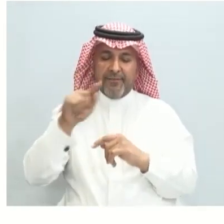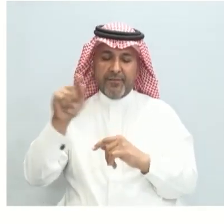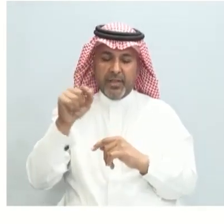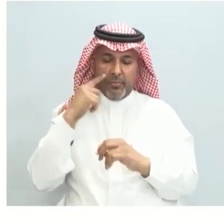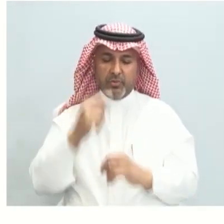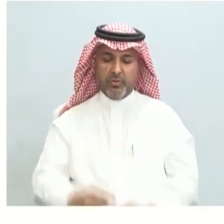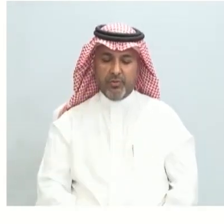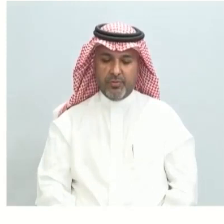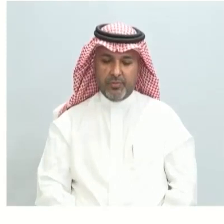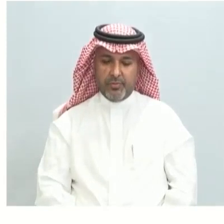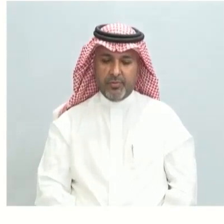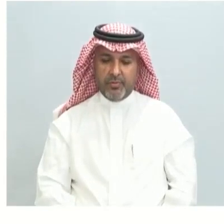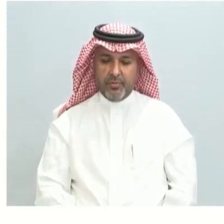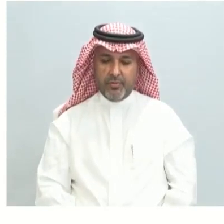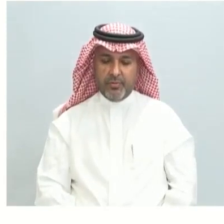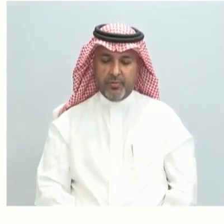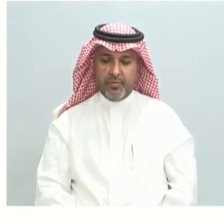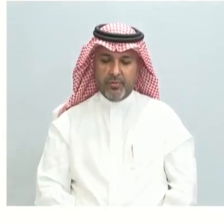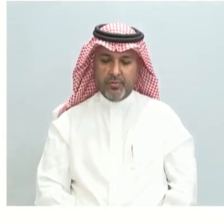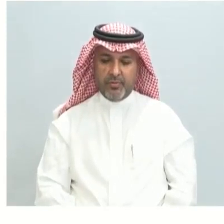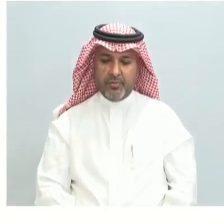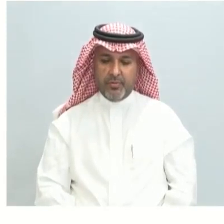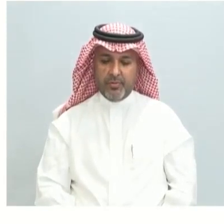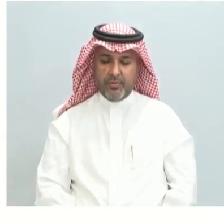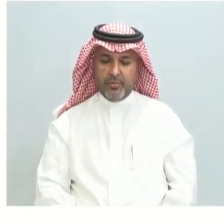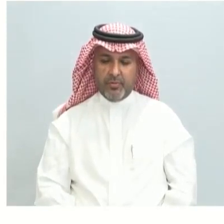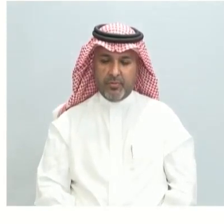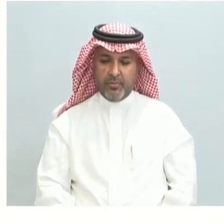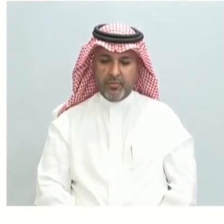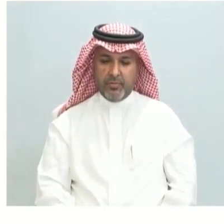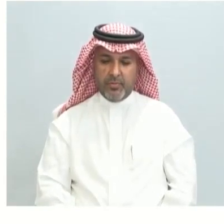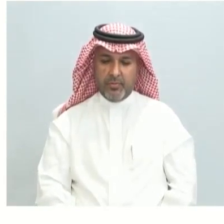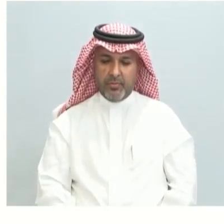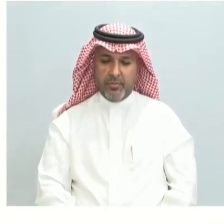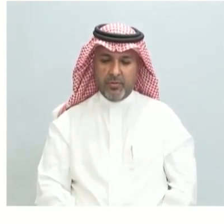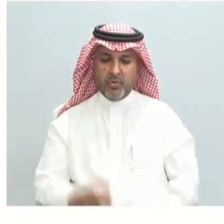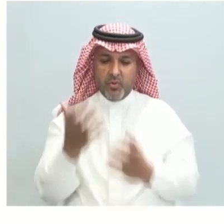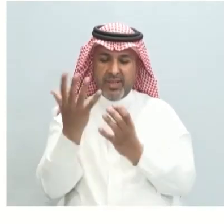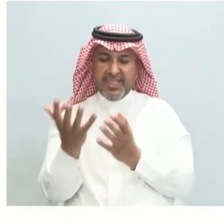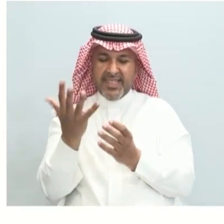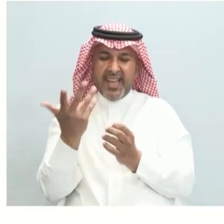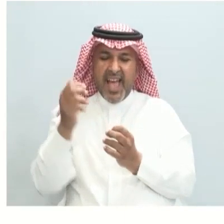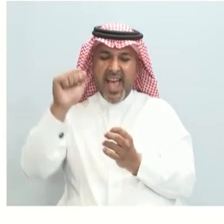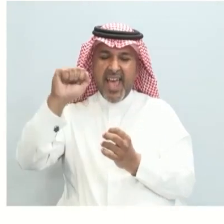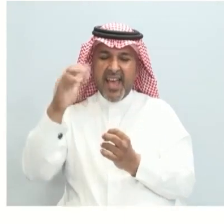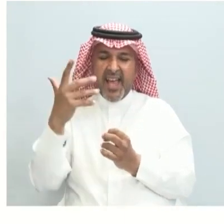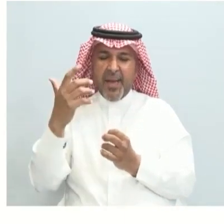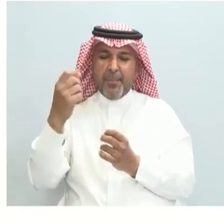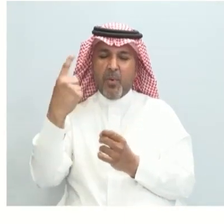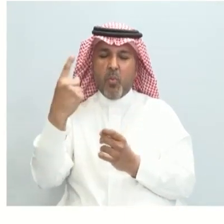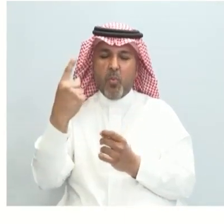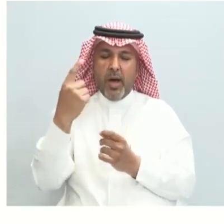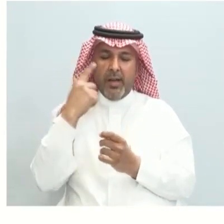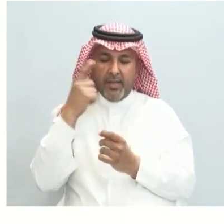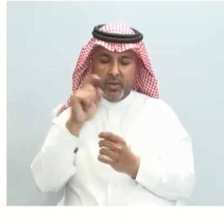واحدة ولو قالك افرض أن السعة وحدتين ولا السعة ثلاث وحدات خلاص يعني عطى على اللي يبغى في السؤال، فهنا السؤال